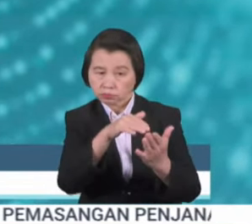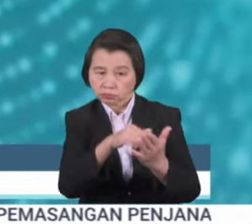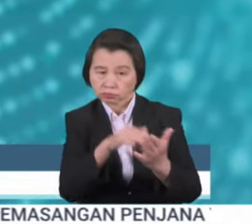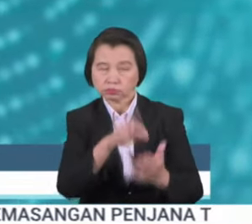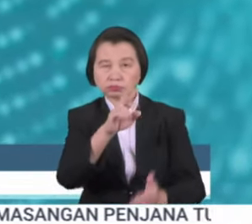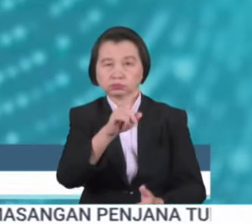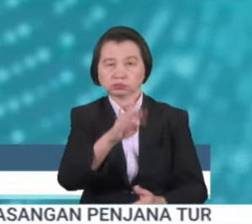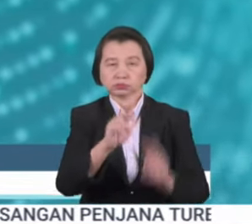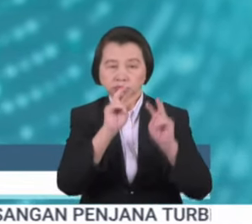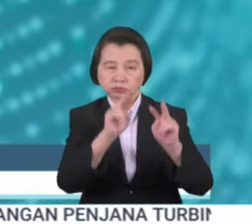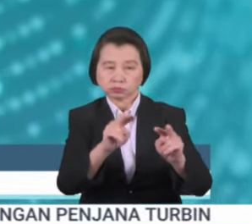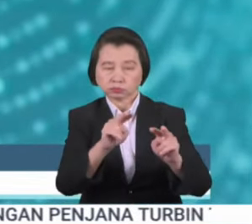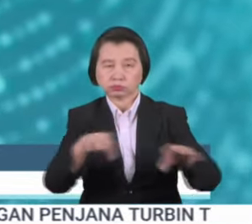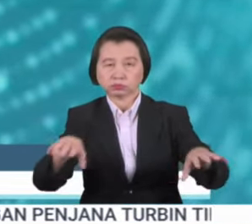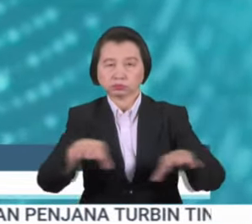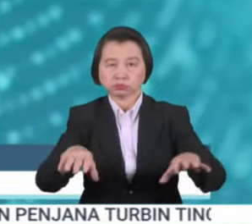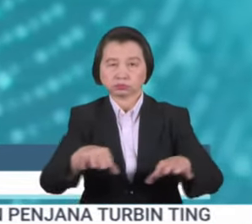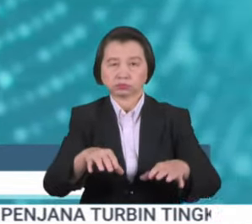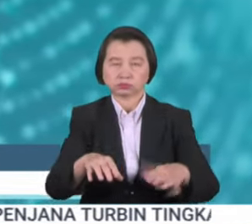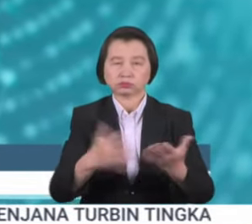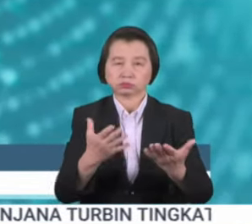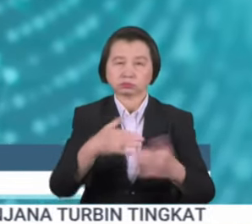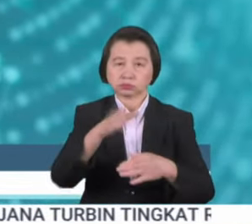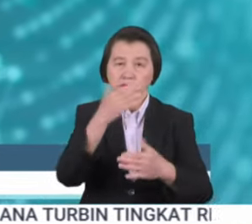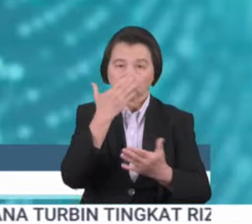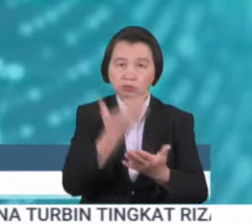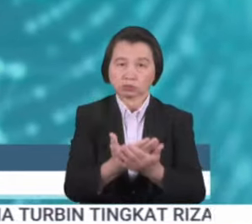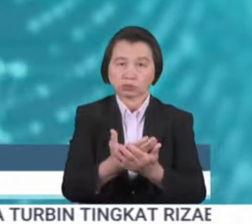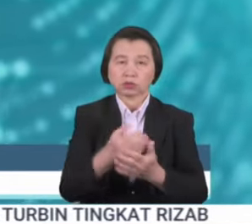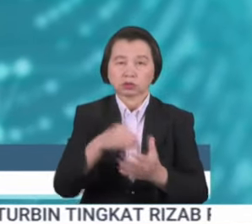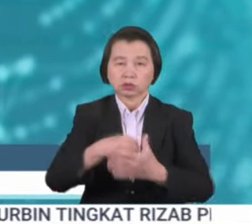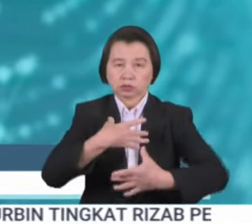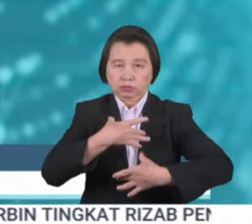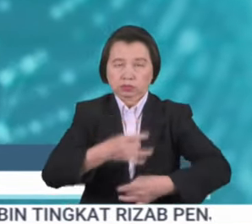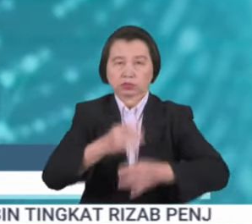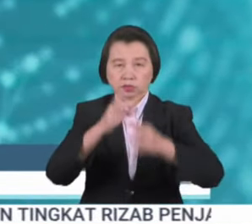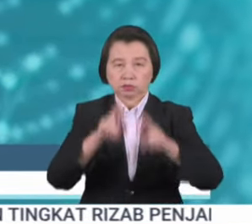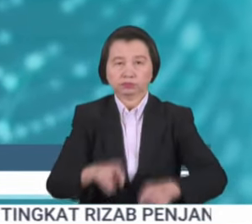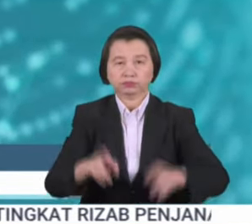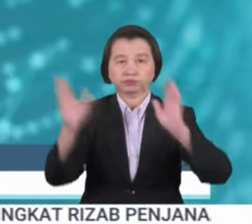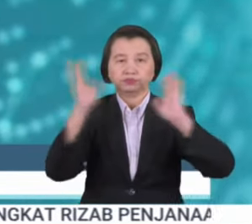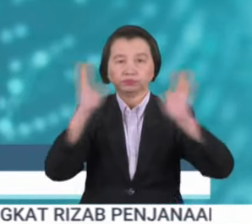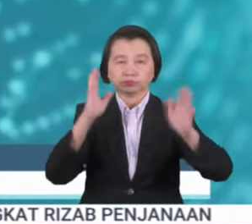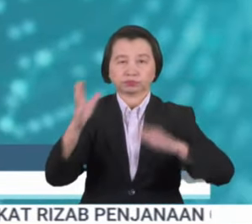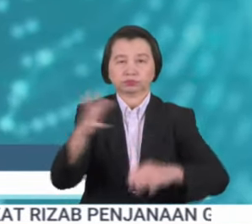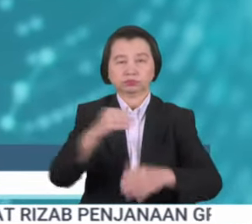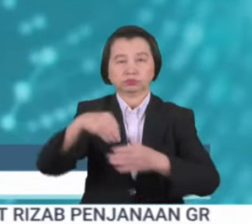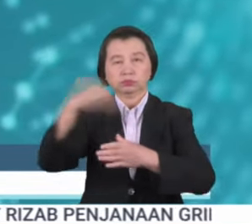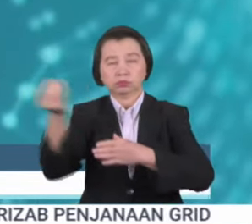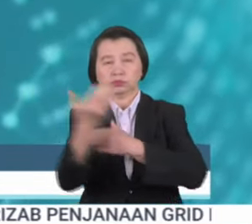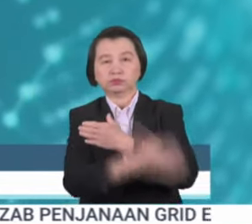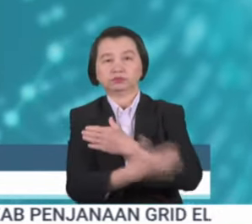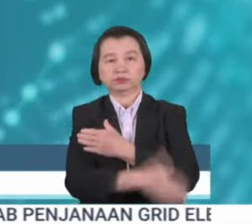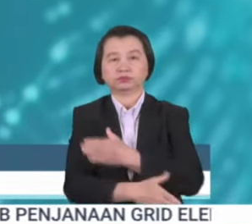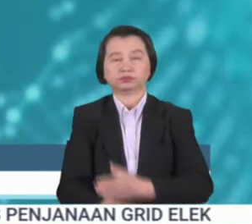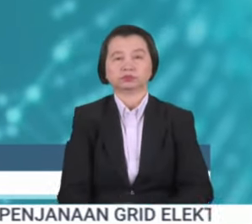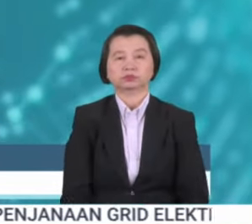platform dapat menghasilkan produk yang lebih baik yang bukan sahaja diminati penonton di Malaysia, malah luar negara.